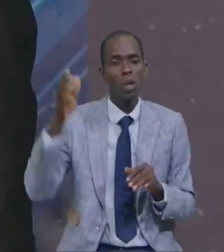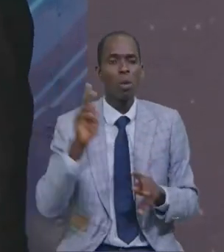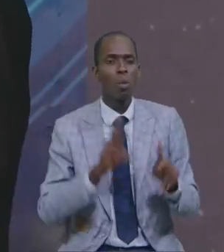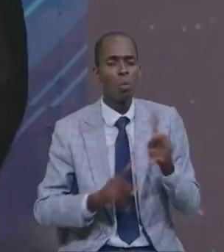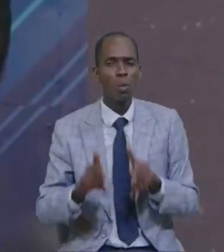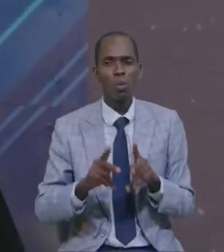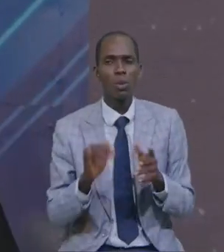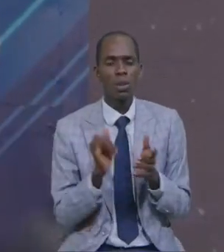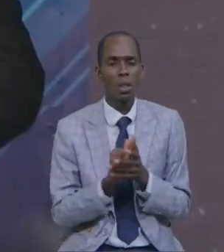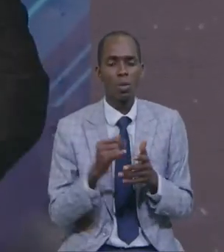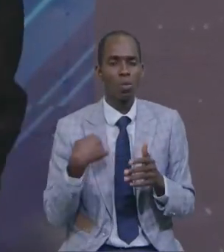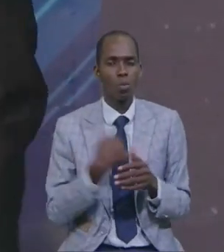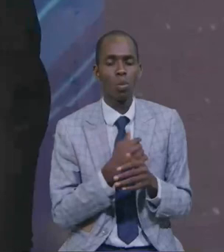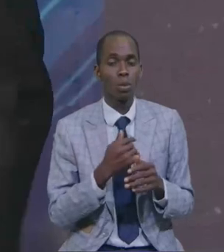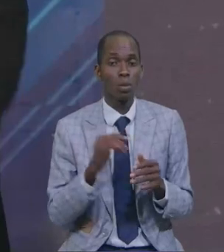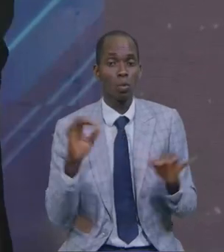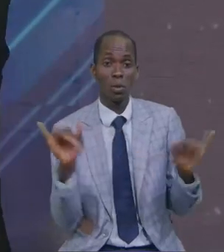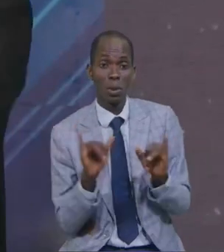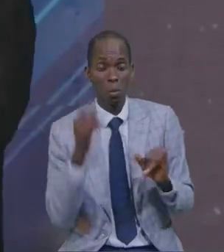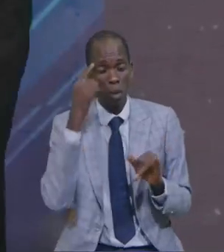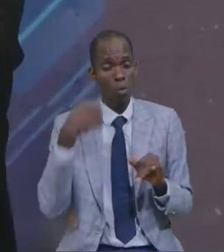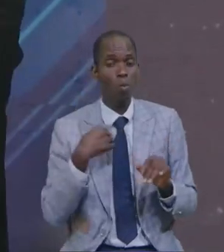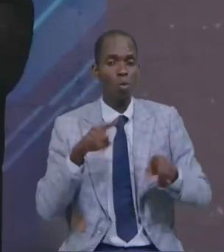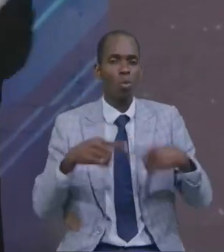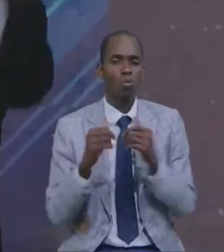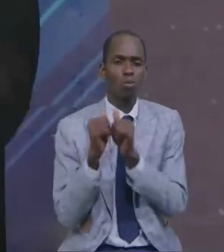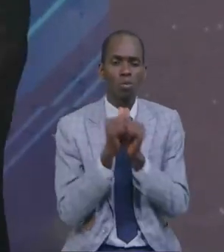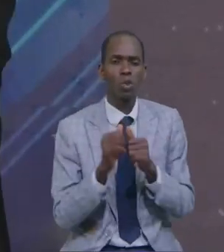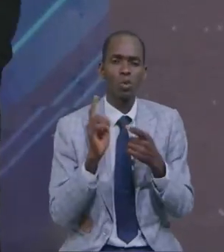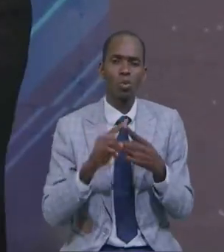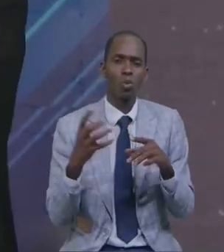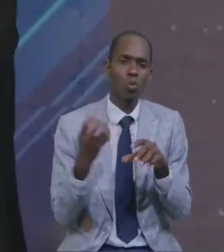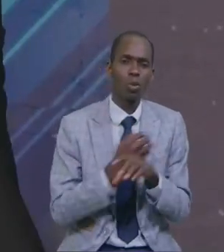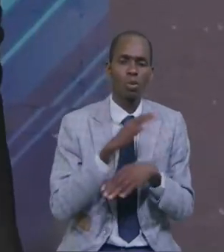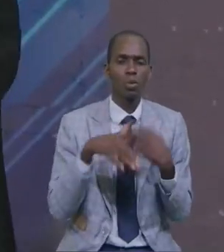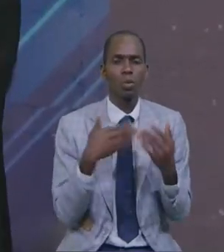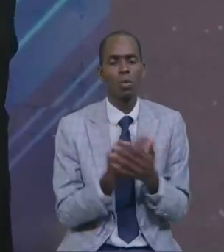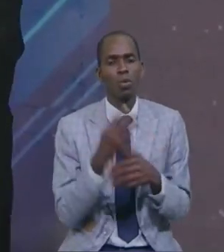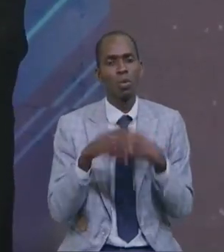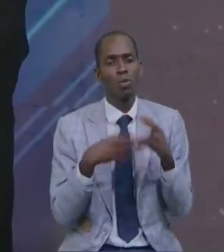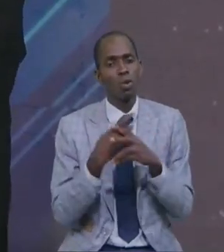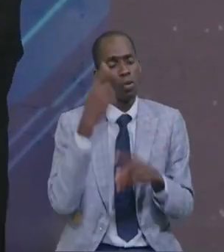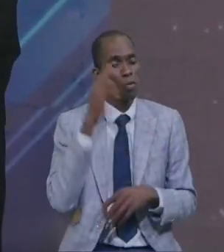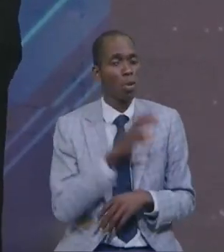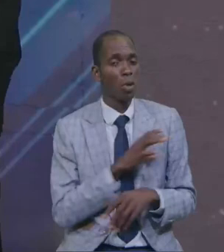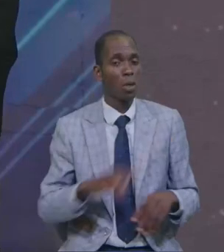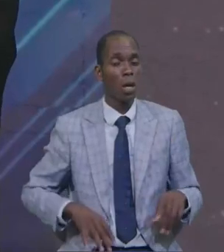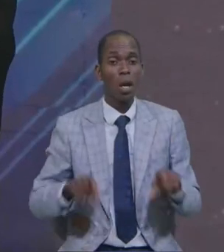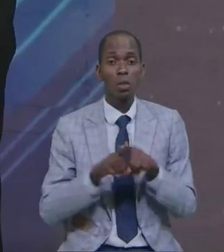vous le faites, toute la grâce, toute la puissance, toute la force, toute l'onction